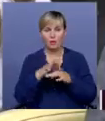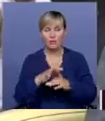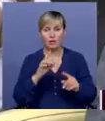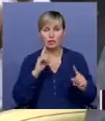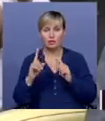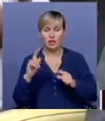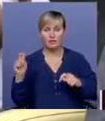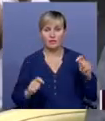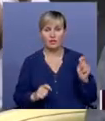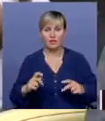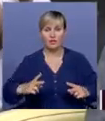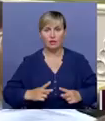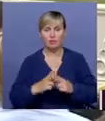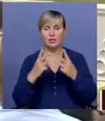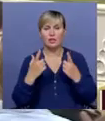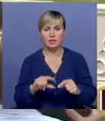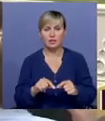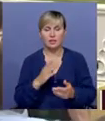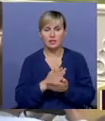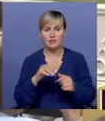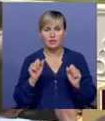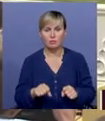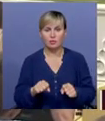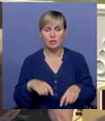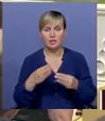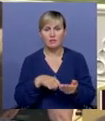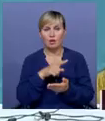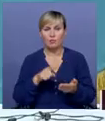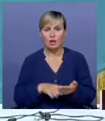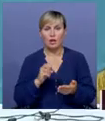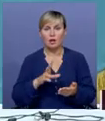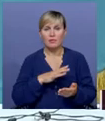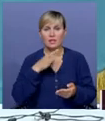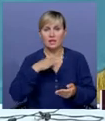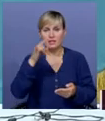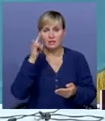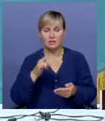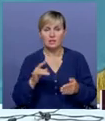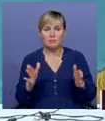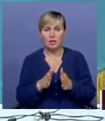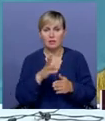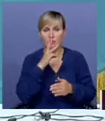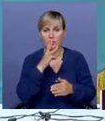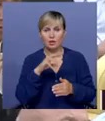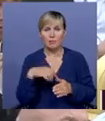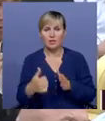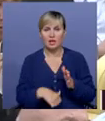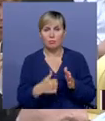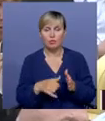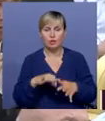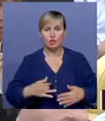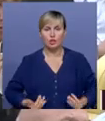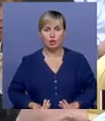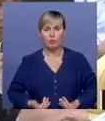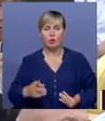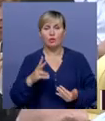расширенную пресс-конференцию в Аккорде, где мне выпала возможность задать ему вопрос. Как быть казахстанцам с маленькими зарплатами, безработицей и жильем,